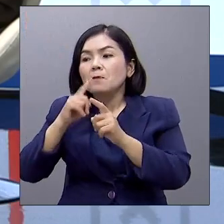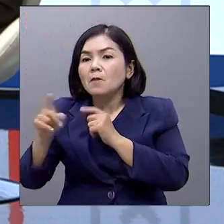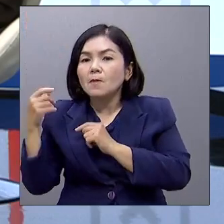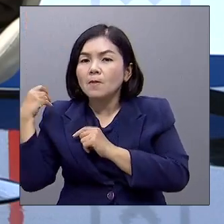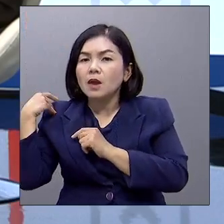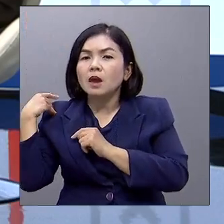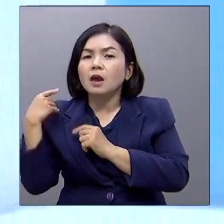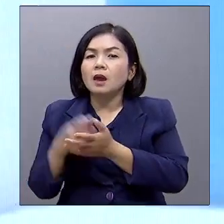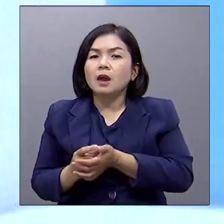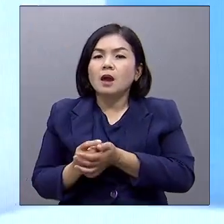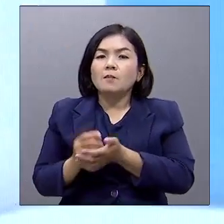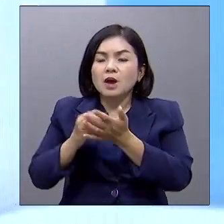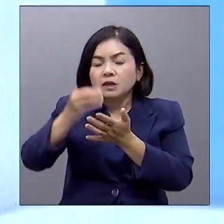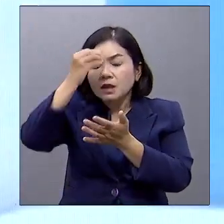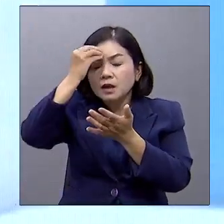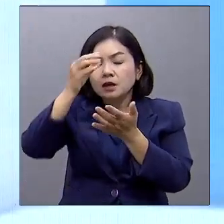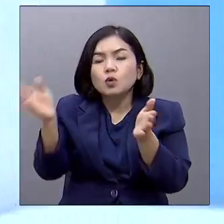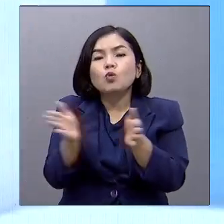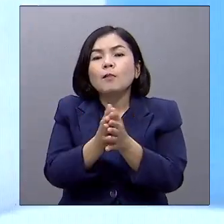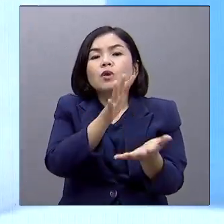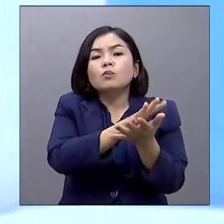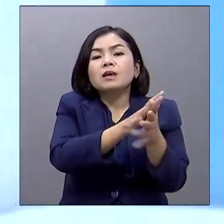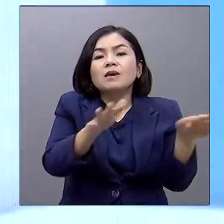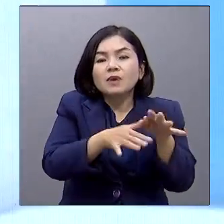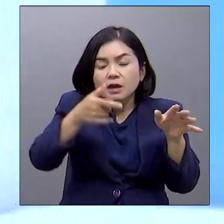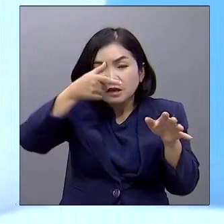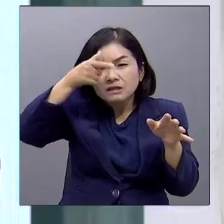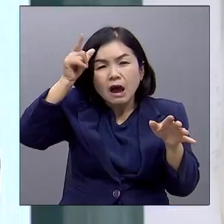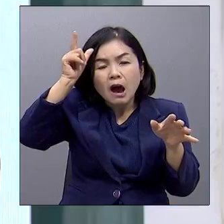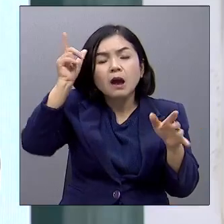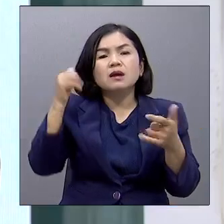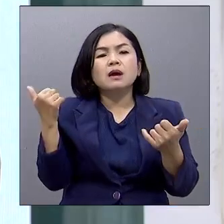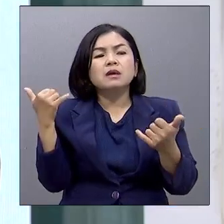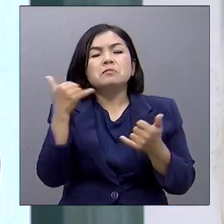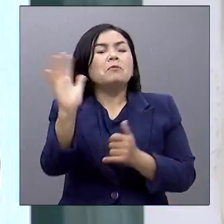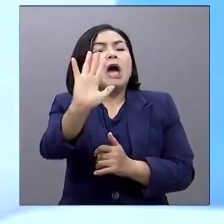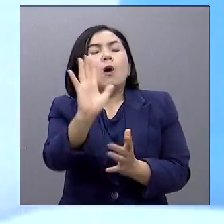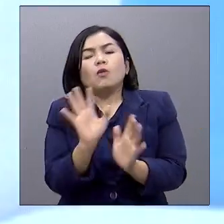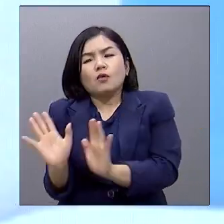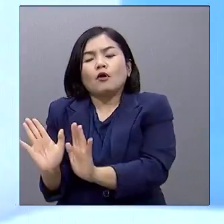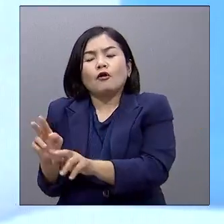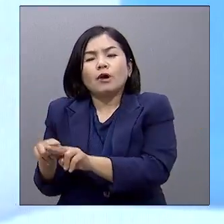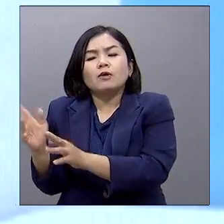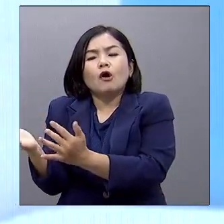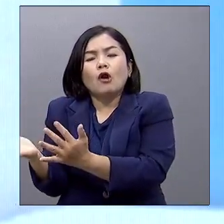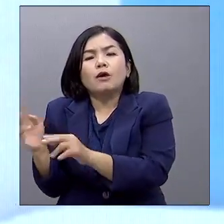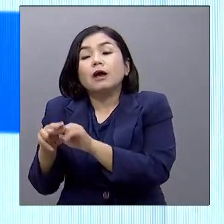ีความช้้าคิดาง